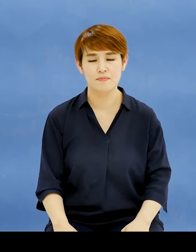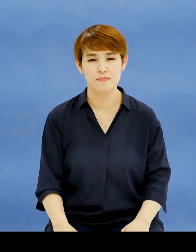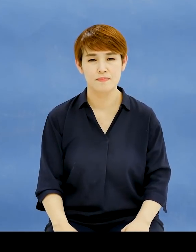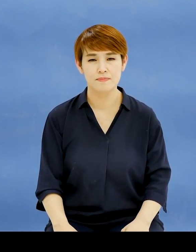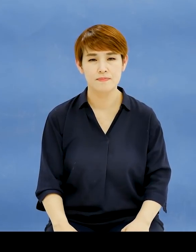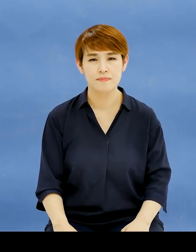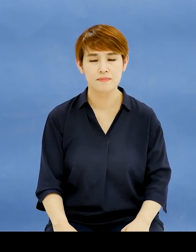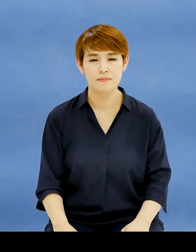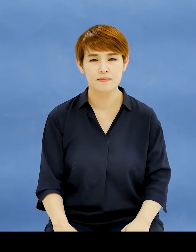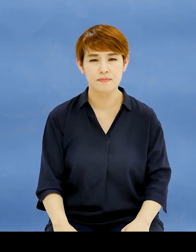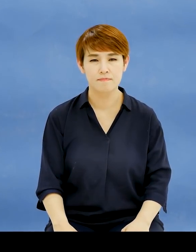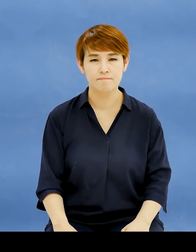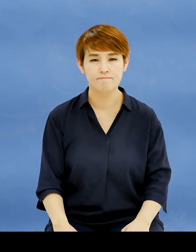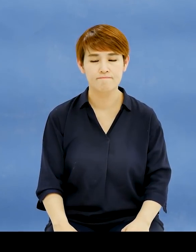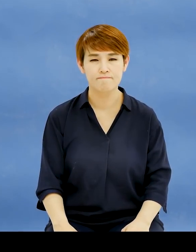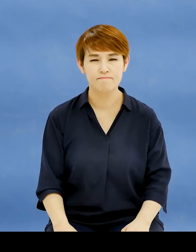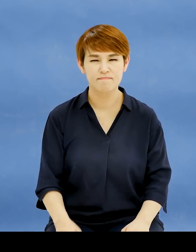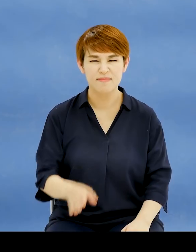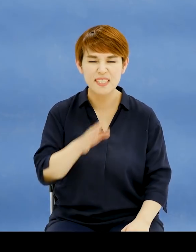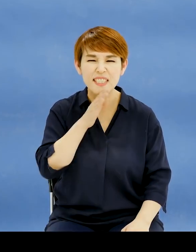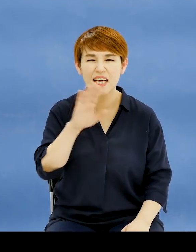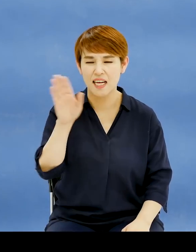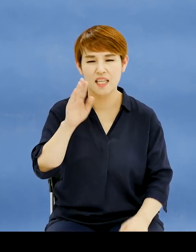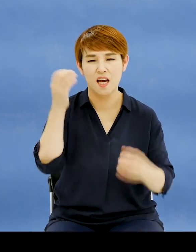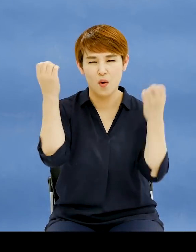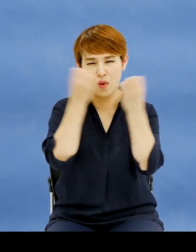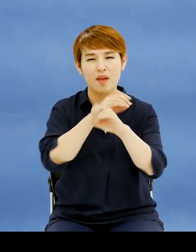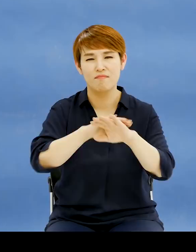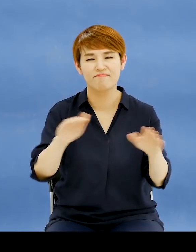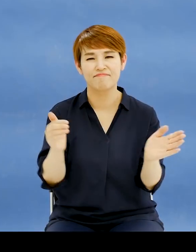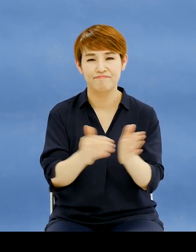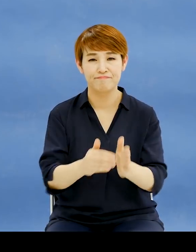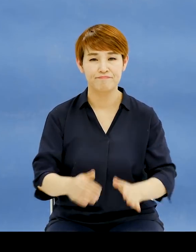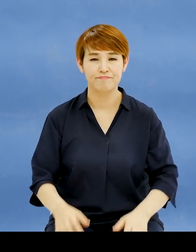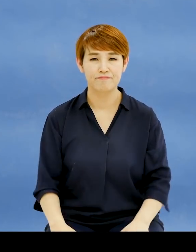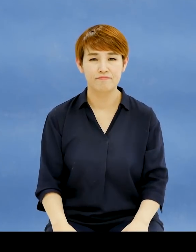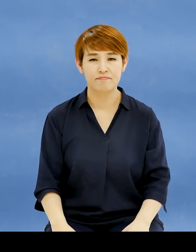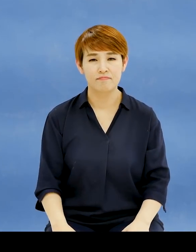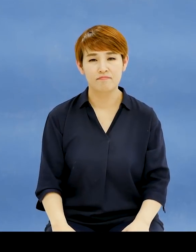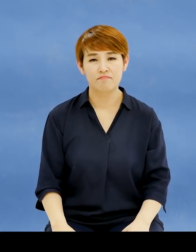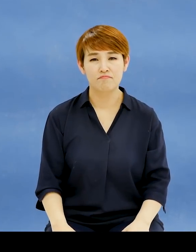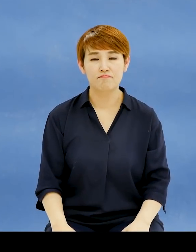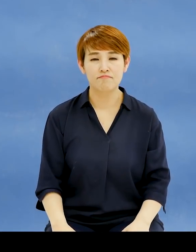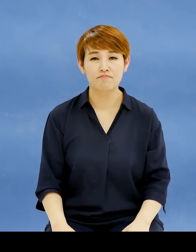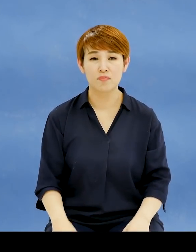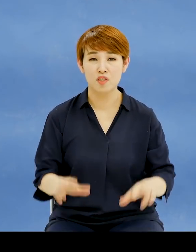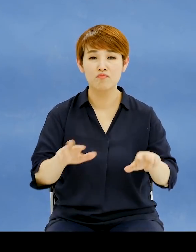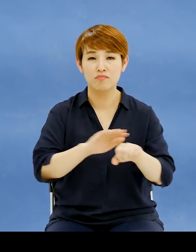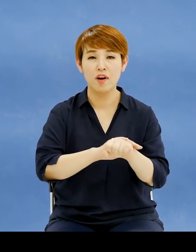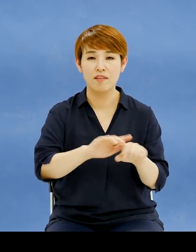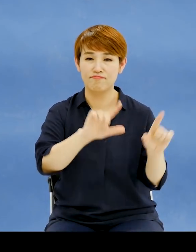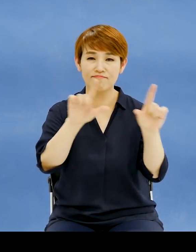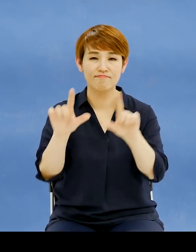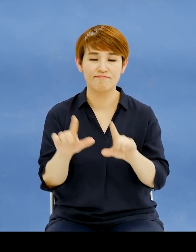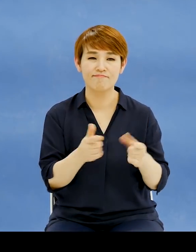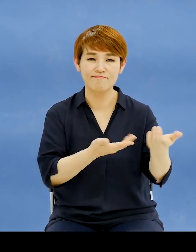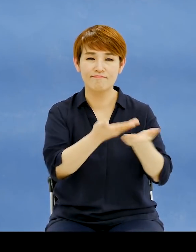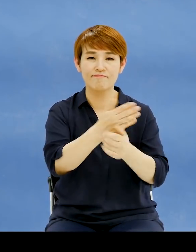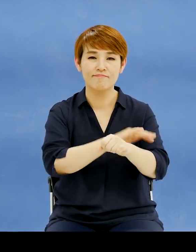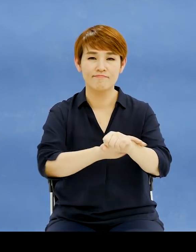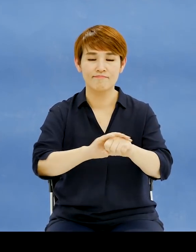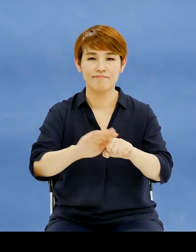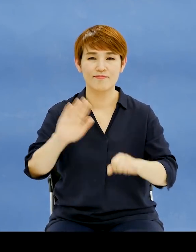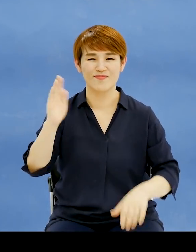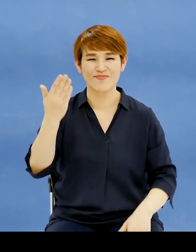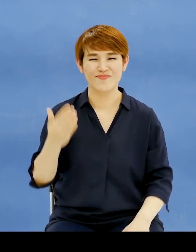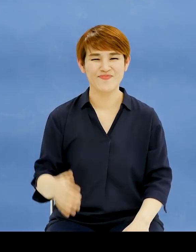그냥 사람들을 모는 거지 사실 실체가 없는 얘기다. 네. 그래서 뭐 지금은 또 다 또